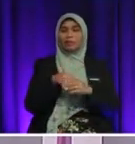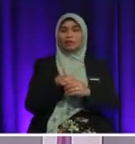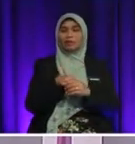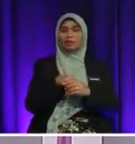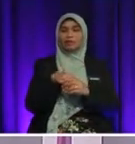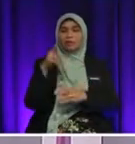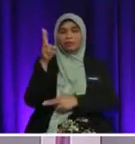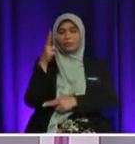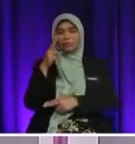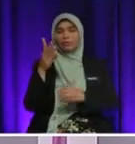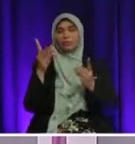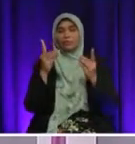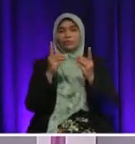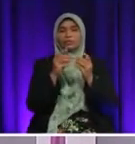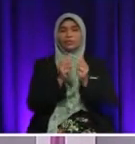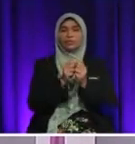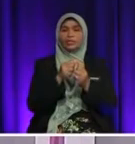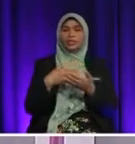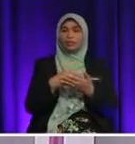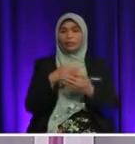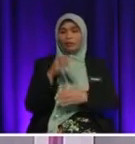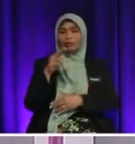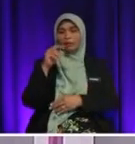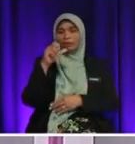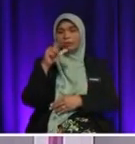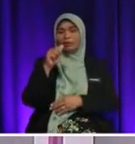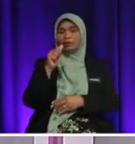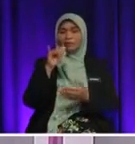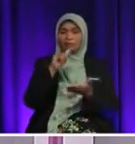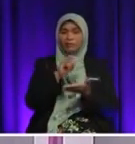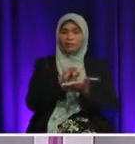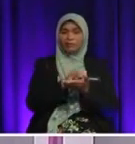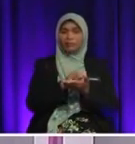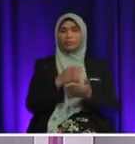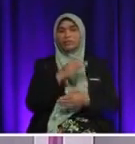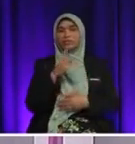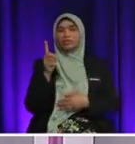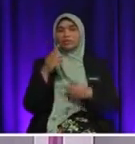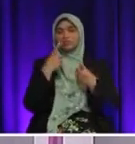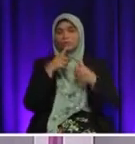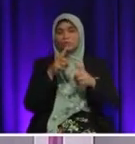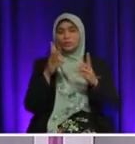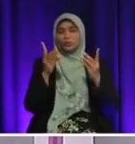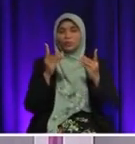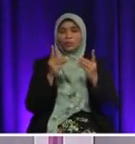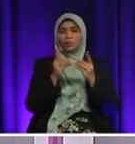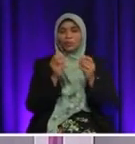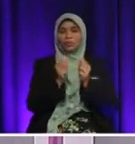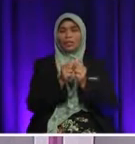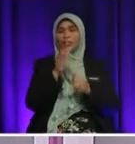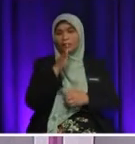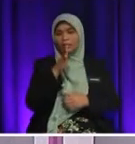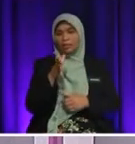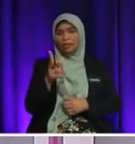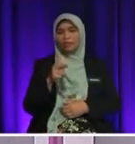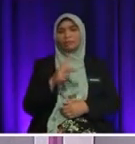dia jumpa dengan anak naga. Pasal anak naga kata, "Okey, jumpalah dengan nendaku. Kau mohonlah cincin sakti, cincin hikmah